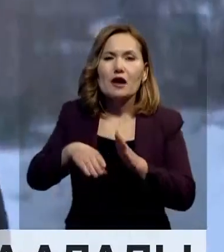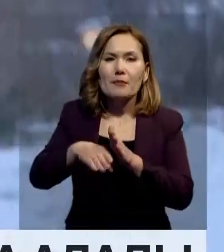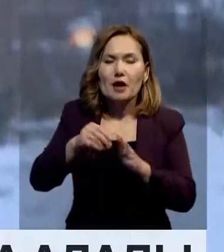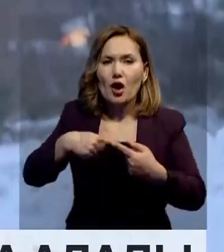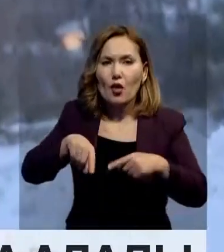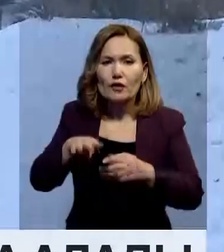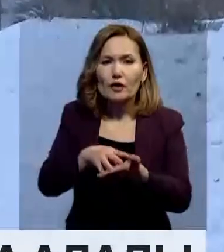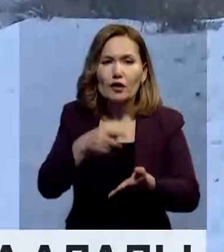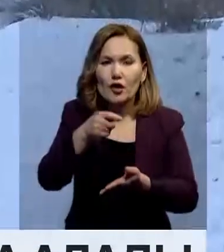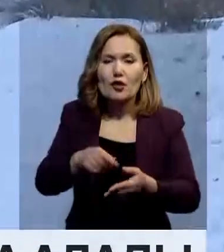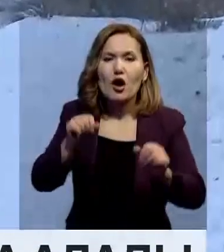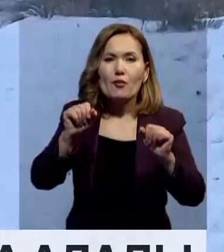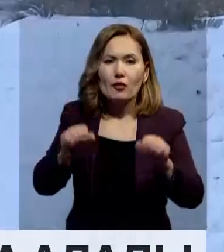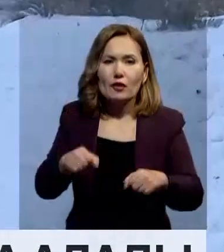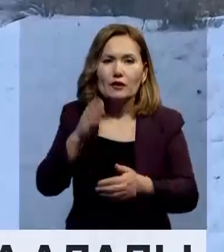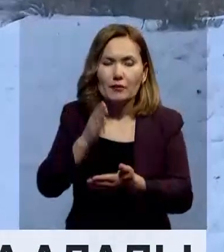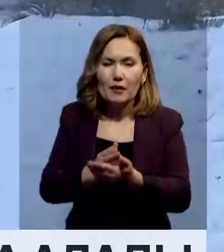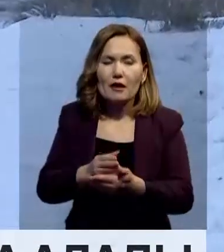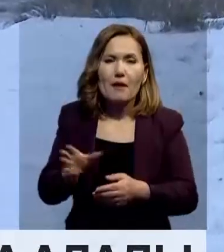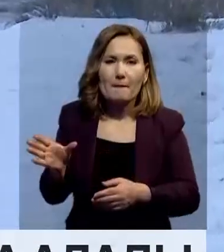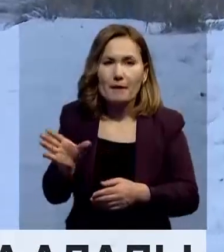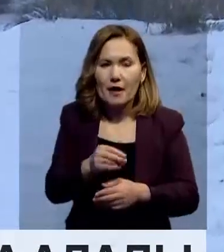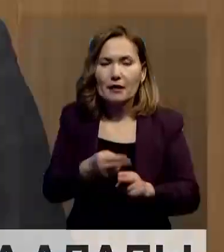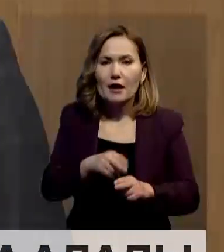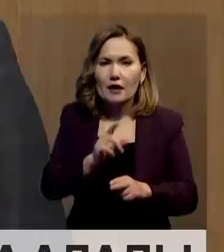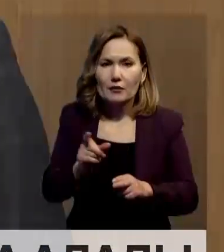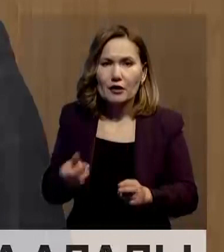учаскелерге өтінім беру мүмкіндігі ескеріле отырып жеке түзіледі.